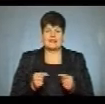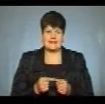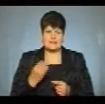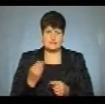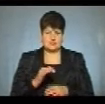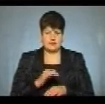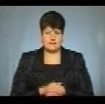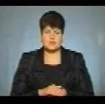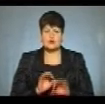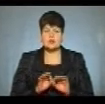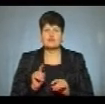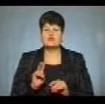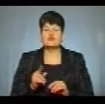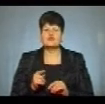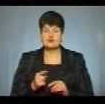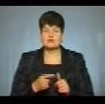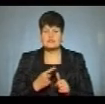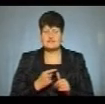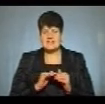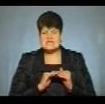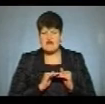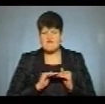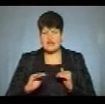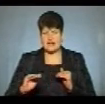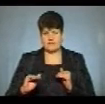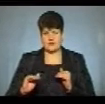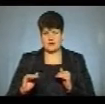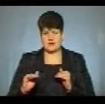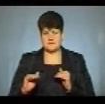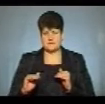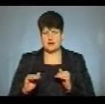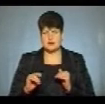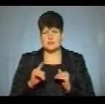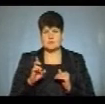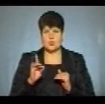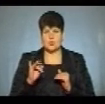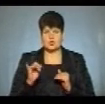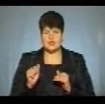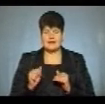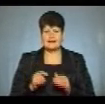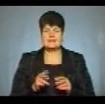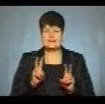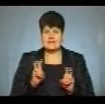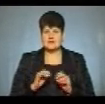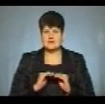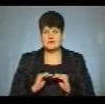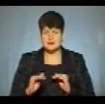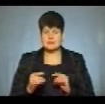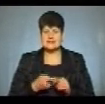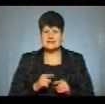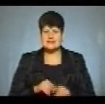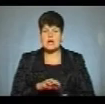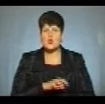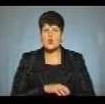Клименко розповів, чому трилогія називається «Вирівнювання збруча». Саме термін вирівнювання, це називається, іншими словами,